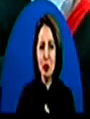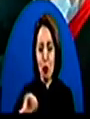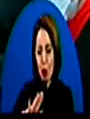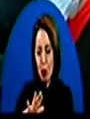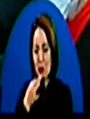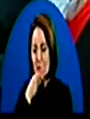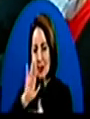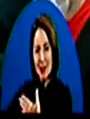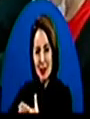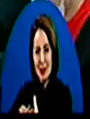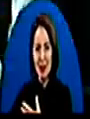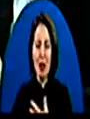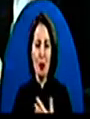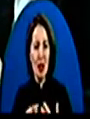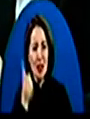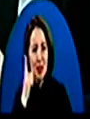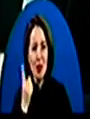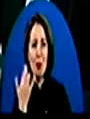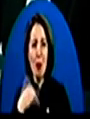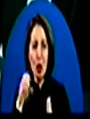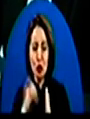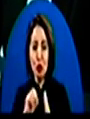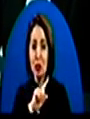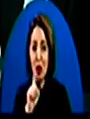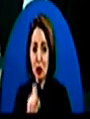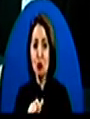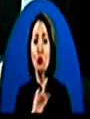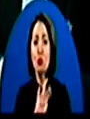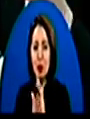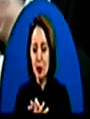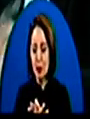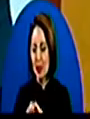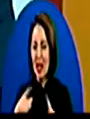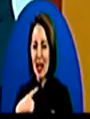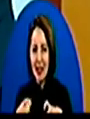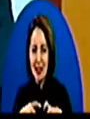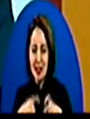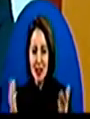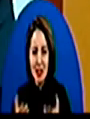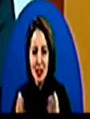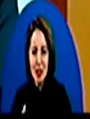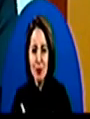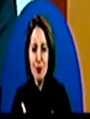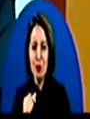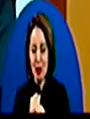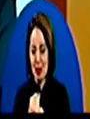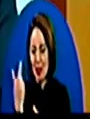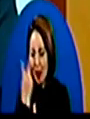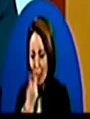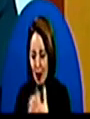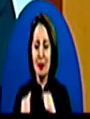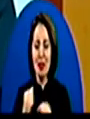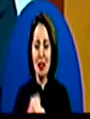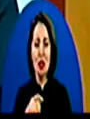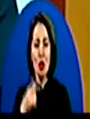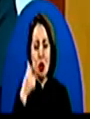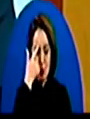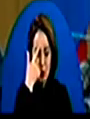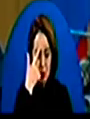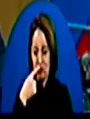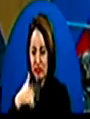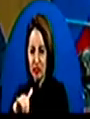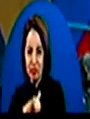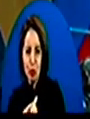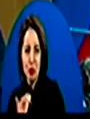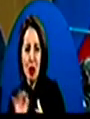тэмцэх өрдчин сэргийлэх нь нэгдүгээр тавигдах асуудал хэдий ч үүний зэрэгцээ эдийн засгийг эрчимжүүлэх ажлыг давхар явуулах нь манай хоёр улсад аль альданд